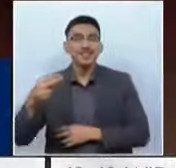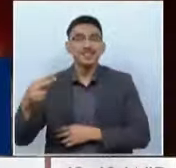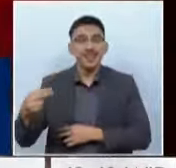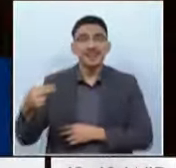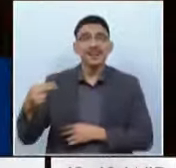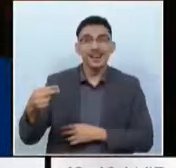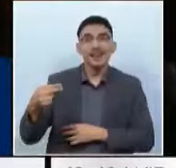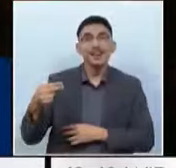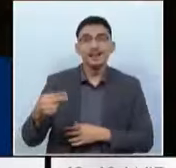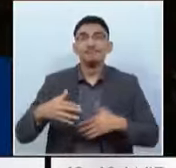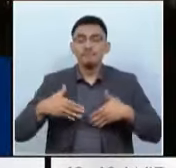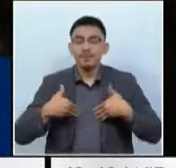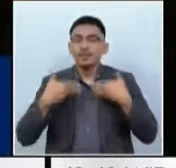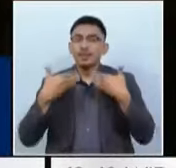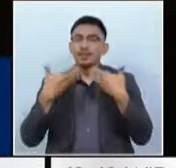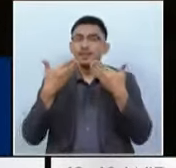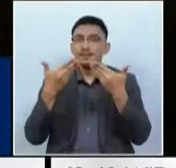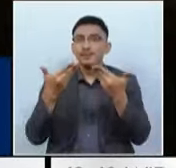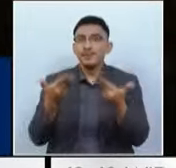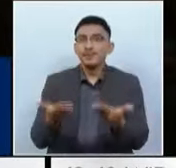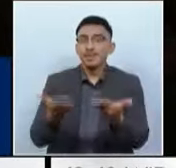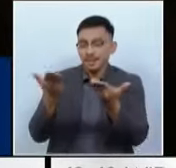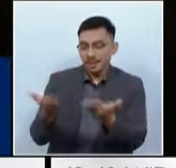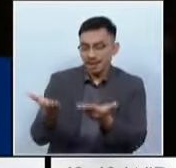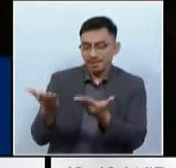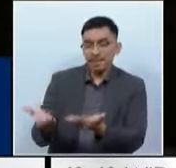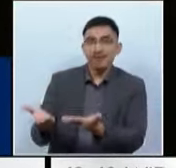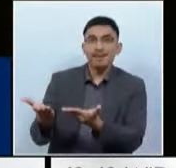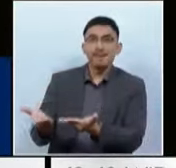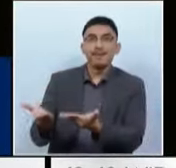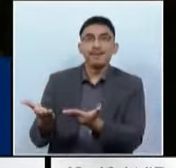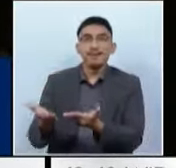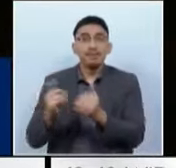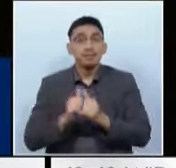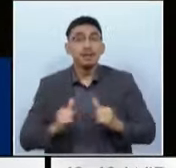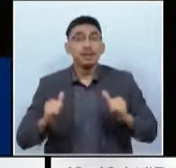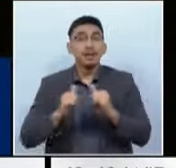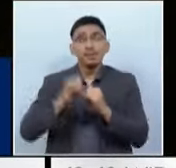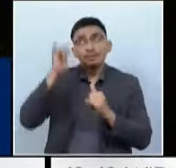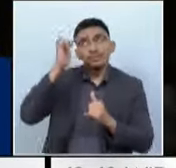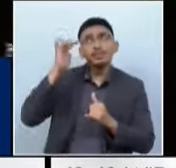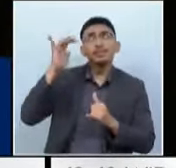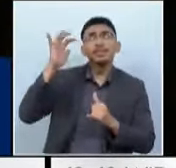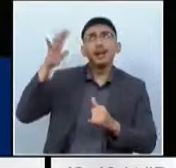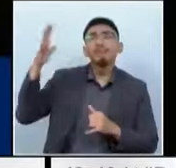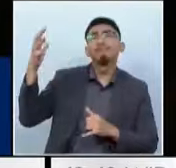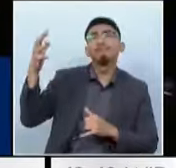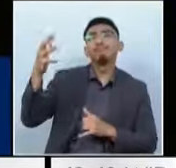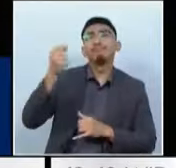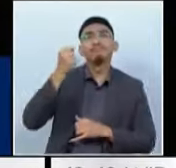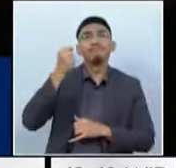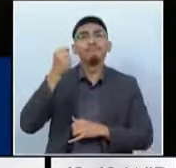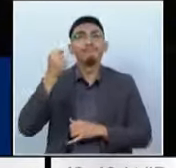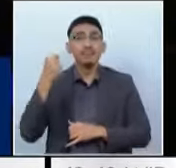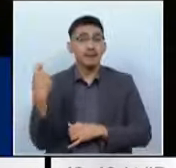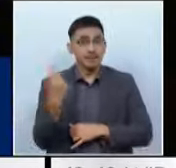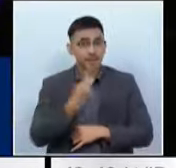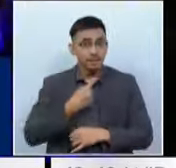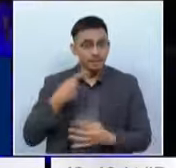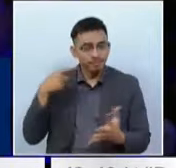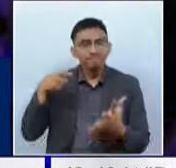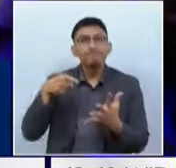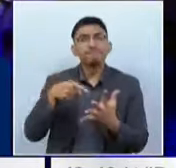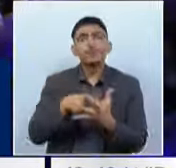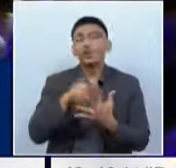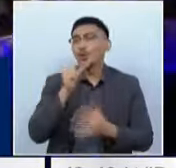Indonesia beri kontribusi nyata laik aka bersama kita